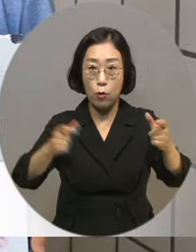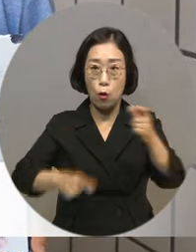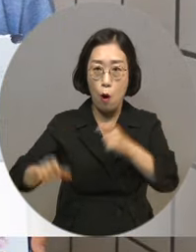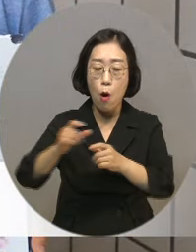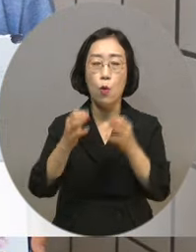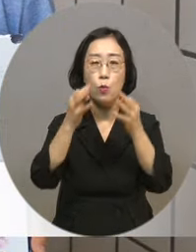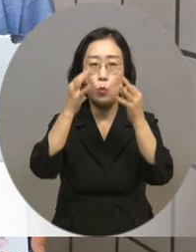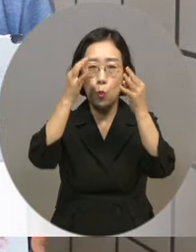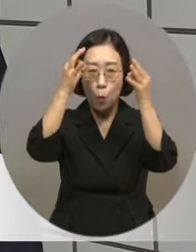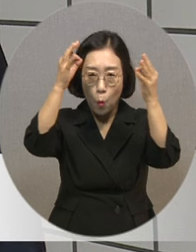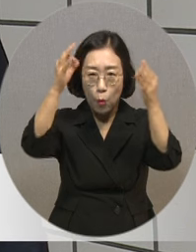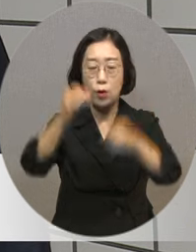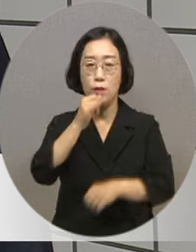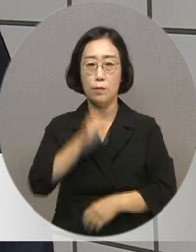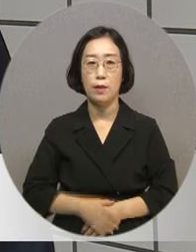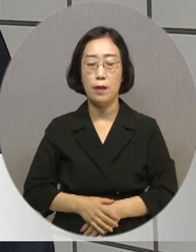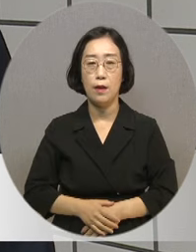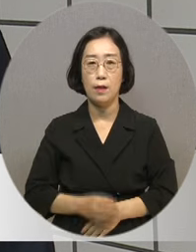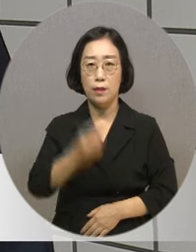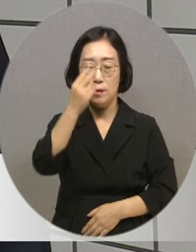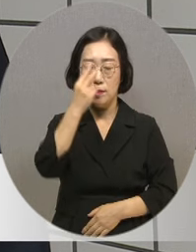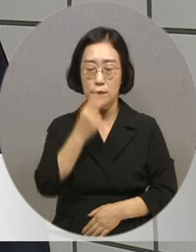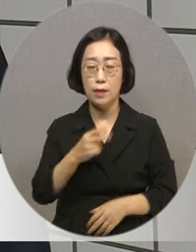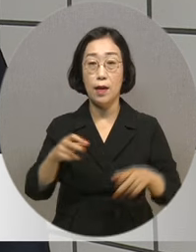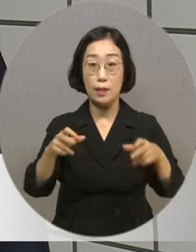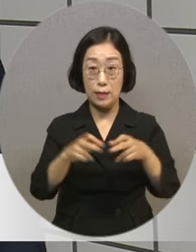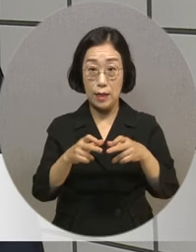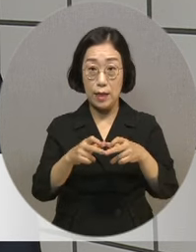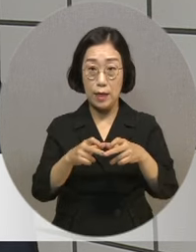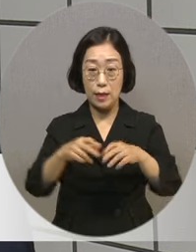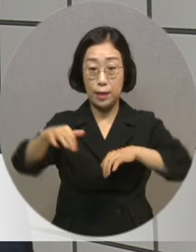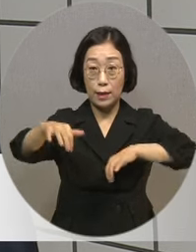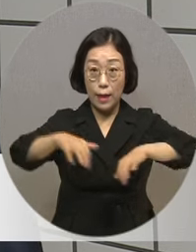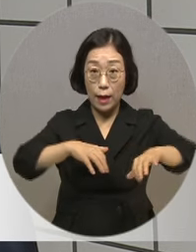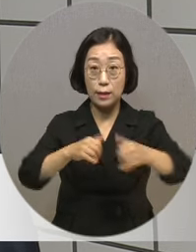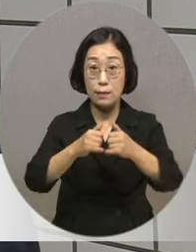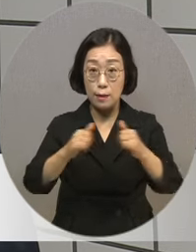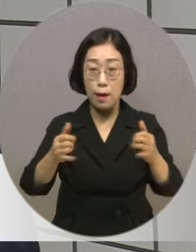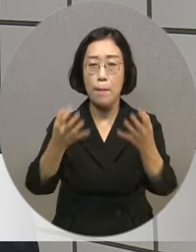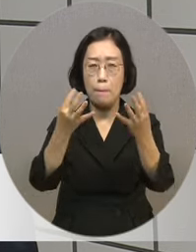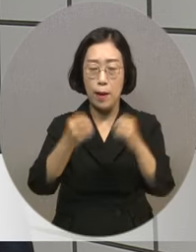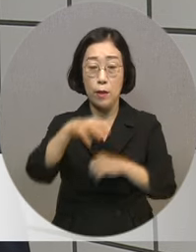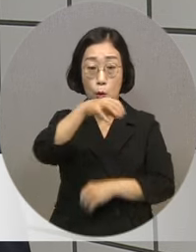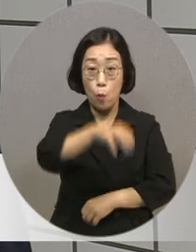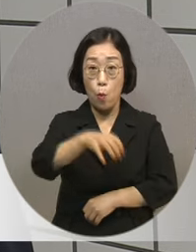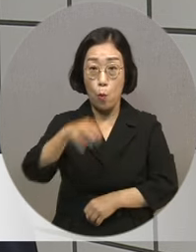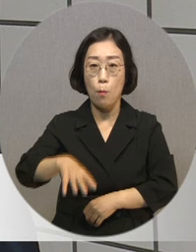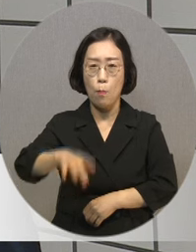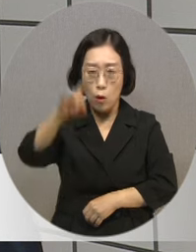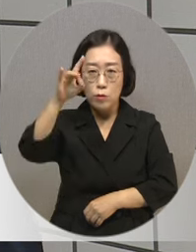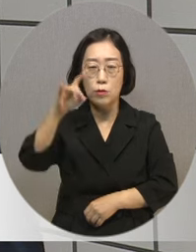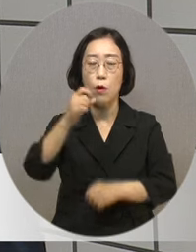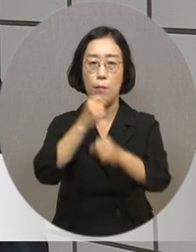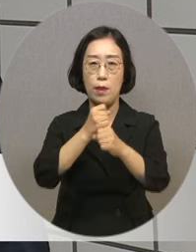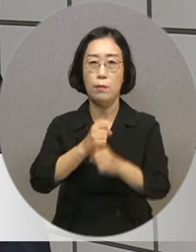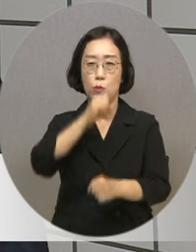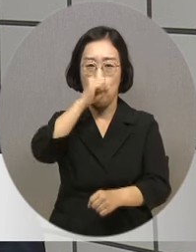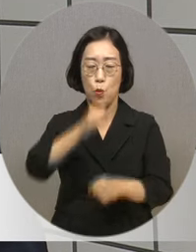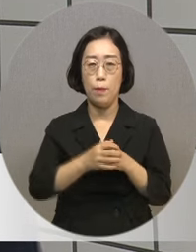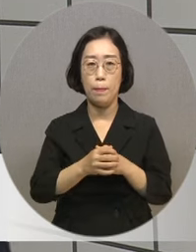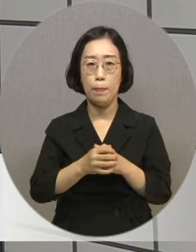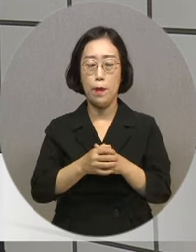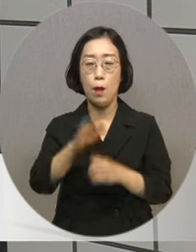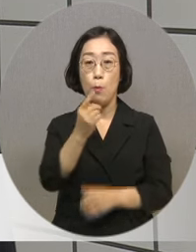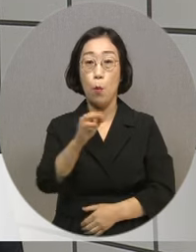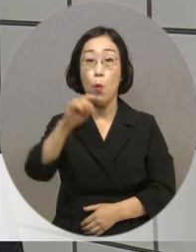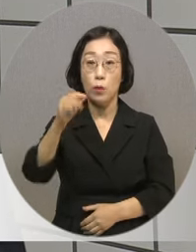이어가고 있습니다 시각장애인 유동인구가 많은 그런 역사들이 먼저 설치되면 좋을 것 같은데 뭐